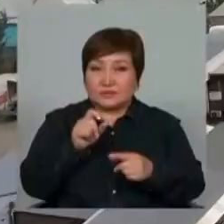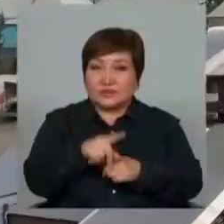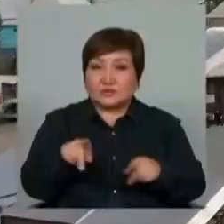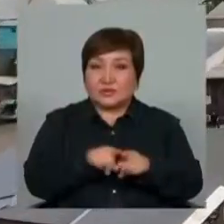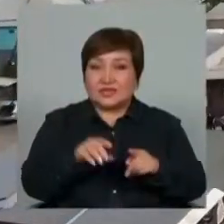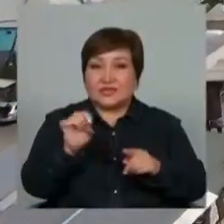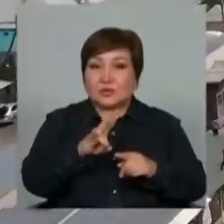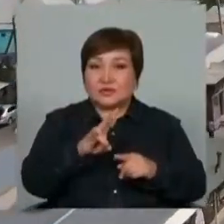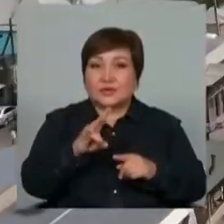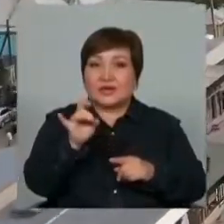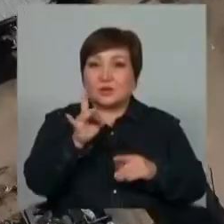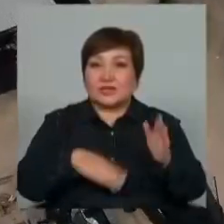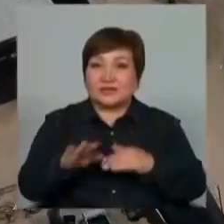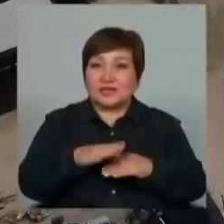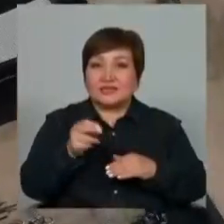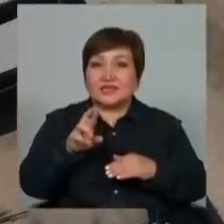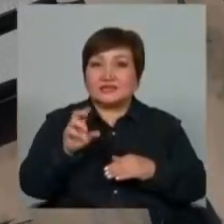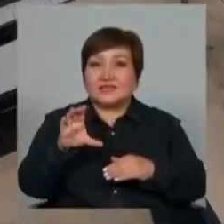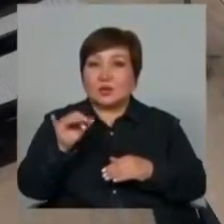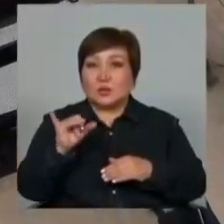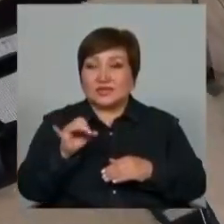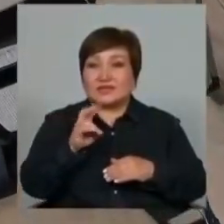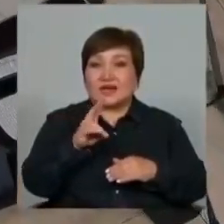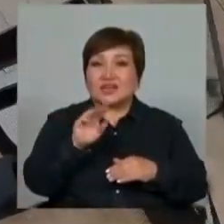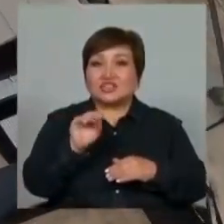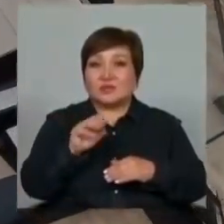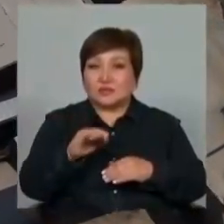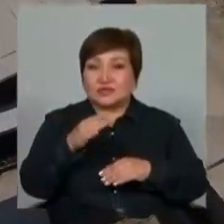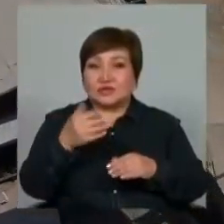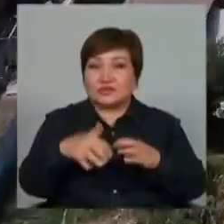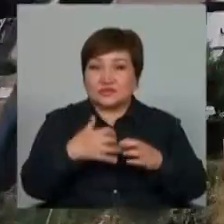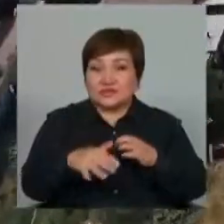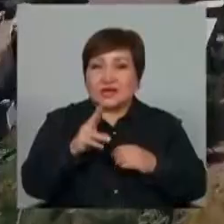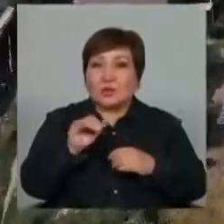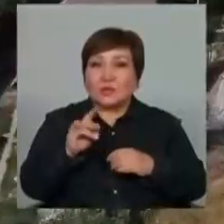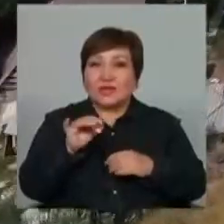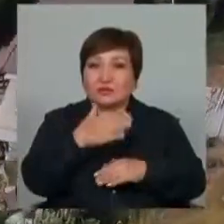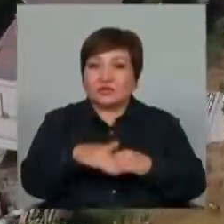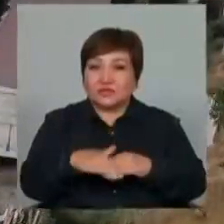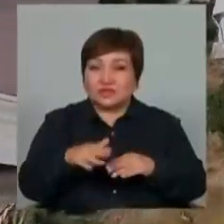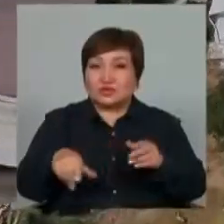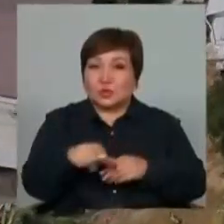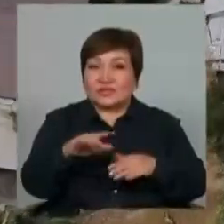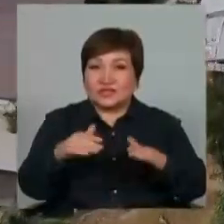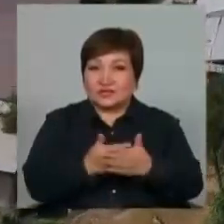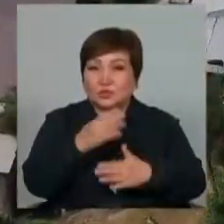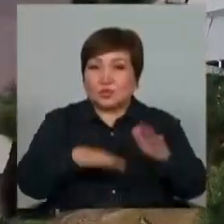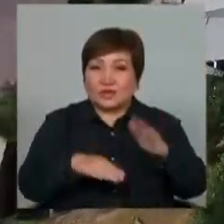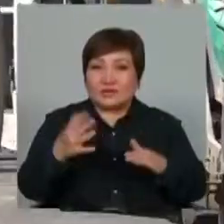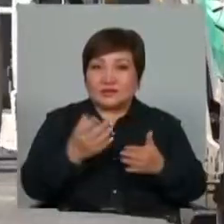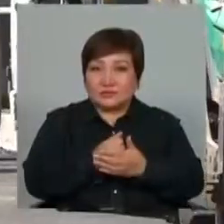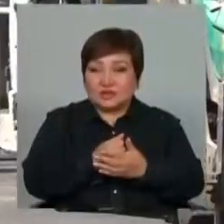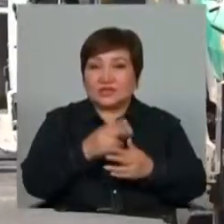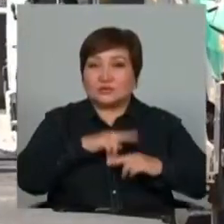Наурызбай ауданында Яссауи мен Әшімов көшелерінің ортасындағы Қонаев көшесінде жолды жаңарту құрылысы қолға алынған. Қайта құру аяқталған соң